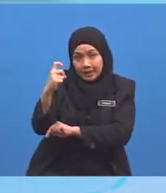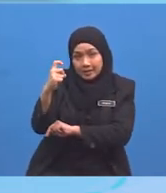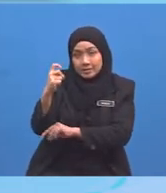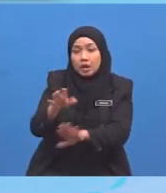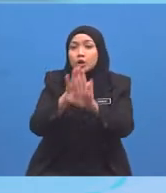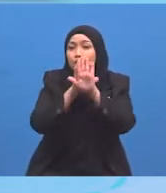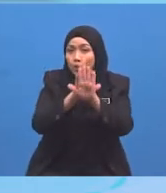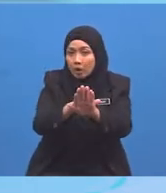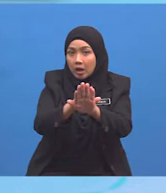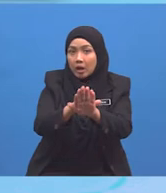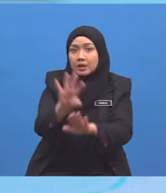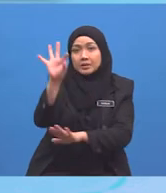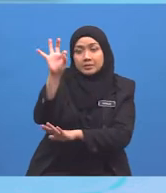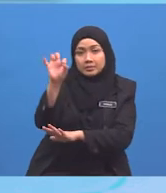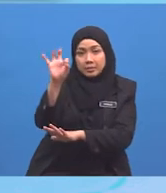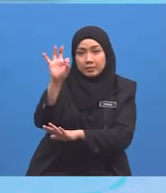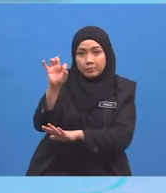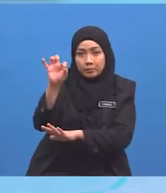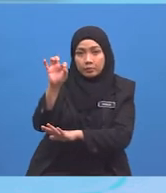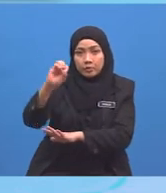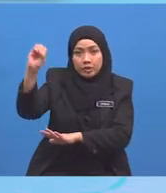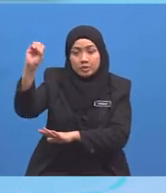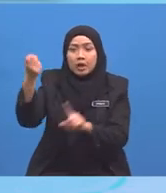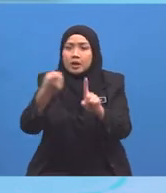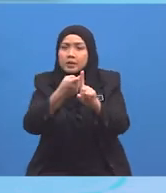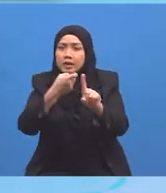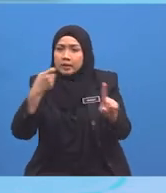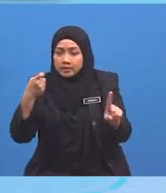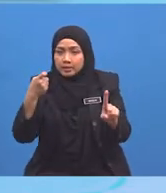tolak 90 darjah daripada